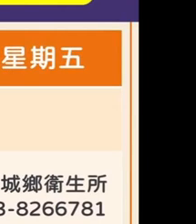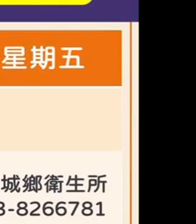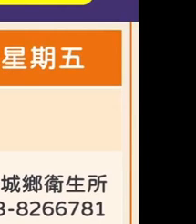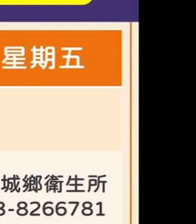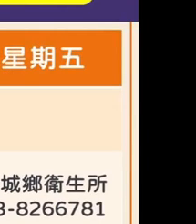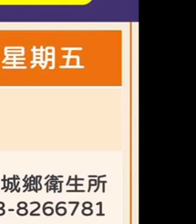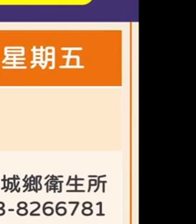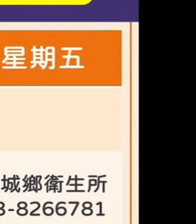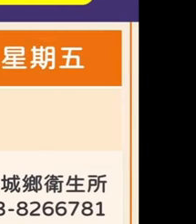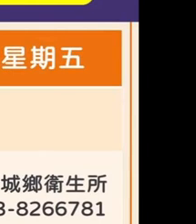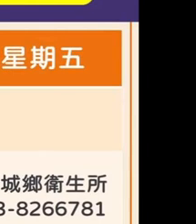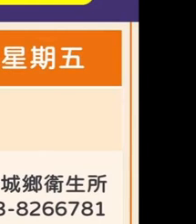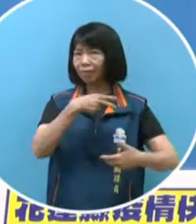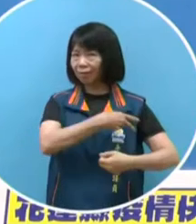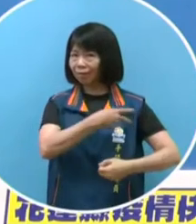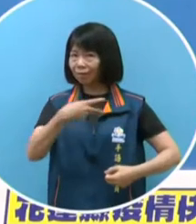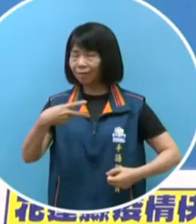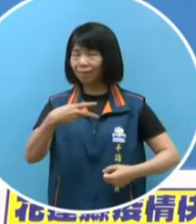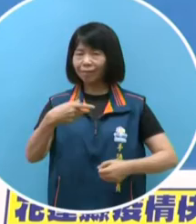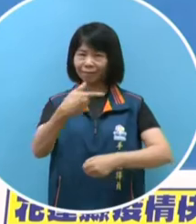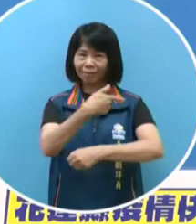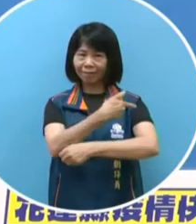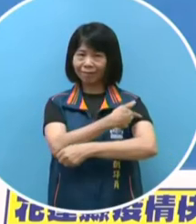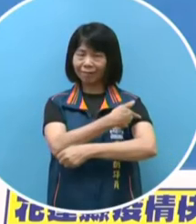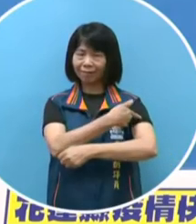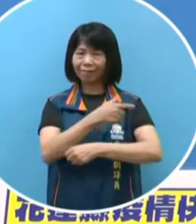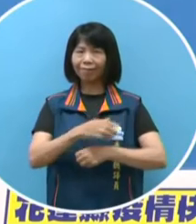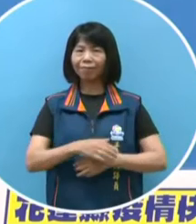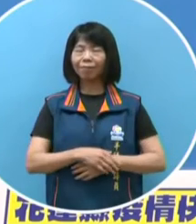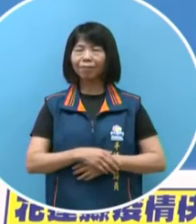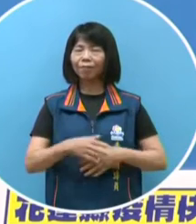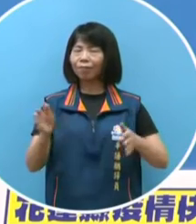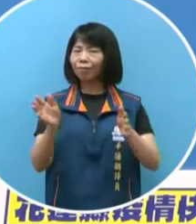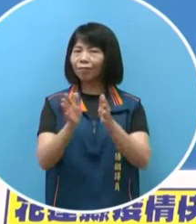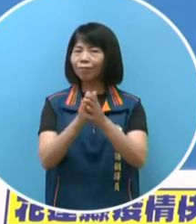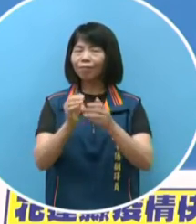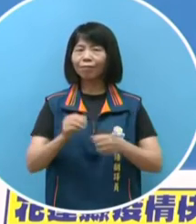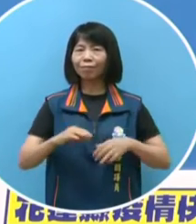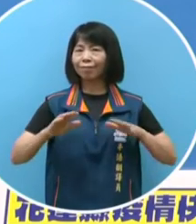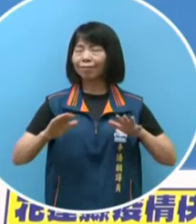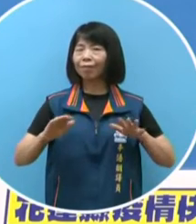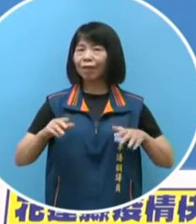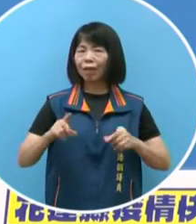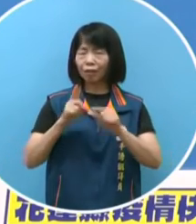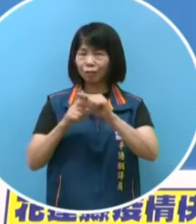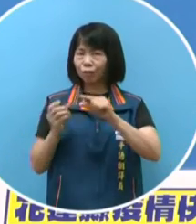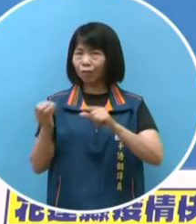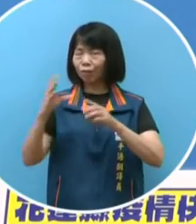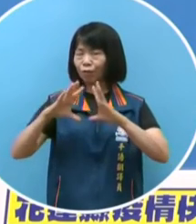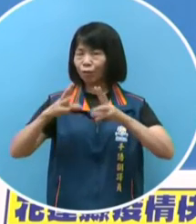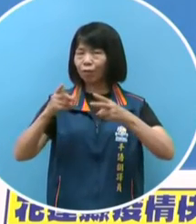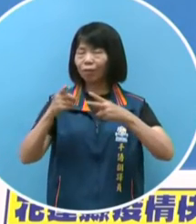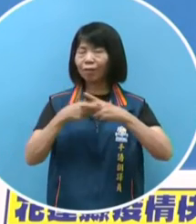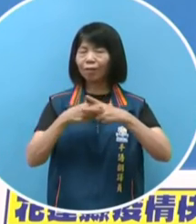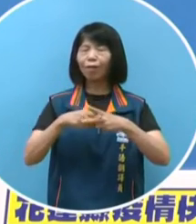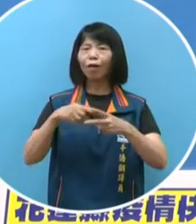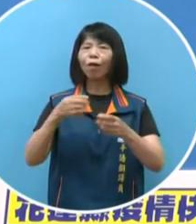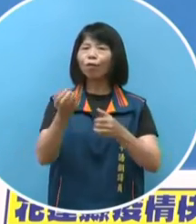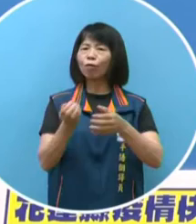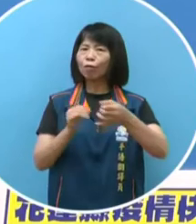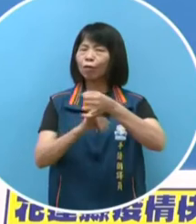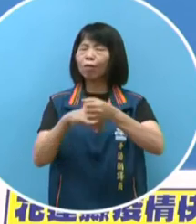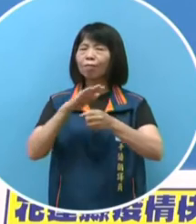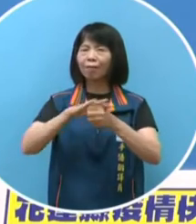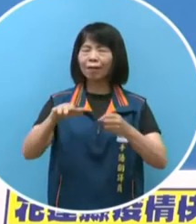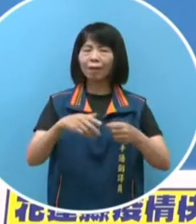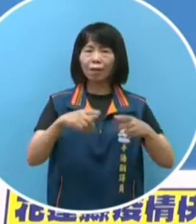13号礼拜二的这个接种这一天好，一共我们现在中华国小已经额满了，而